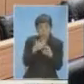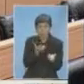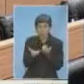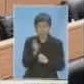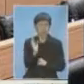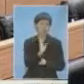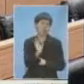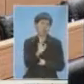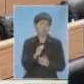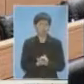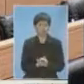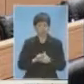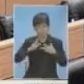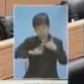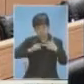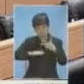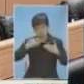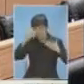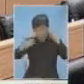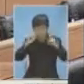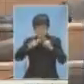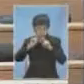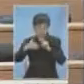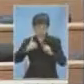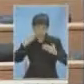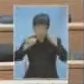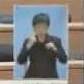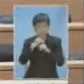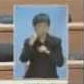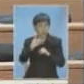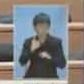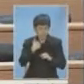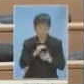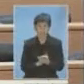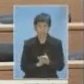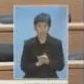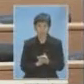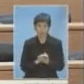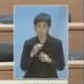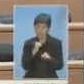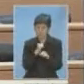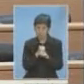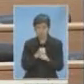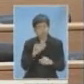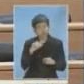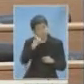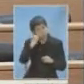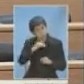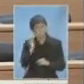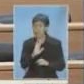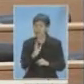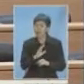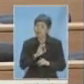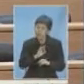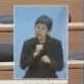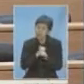เละอย่างนี้ครับข้างล่างมีจัดกิจกรรมอะไรต่างๆมากมายกิจการสภาก็บอกไปนะครับว่าไม่ควรจะจัดพร่ำเพรื่อหรือว่าไม่ควรจะจัดม